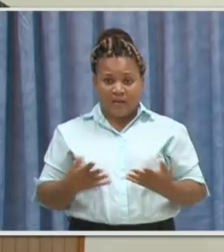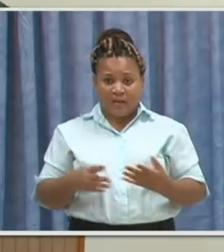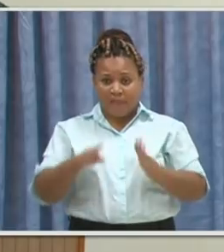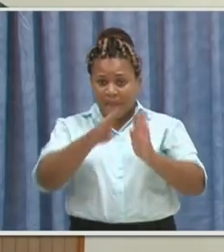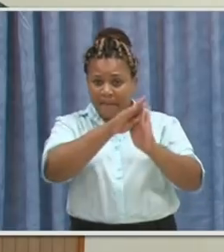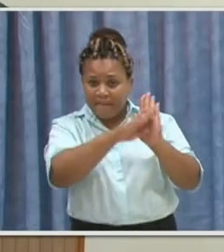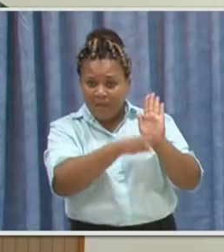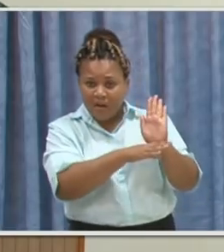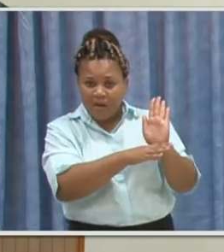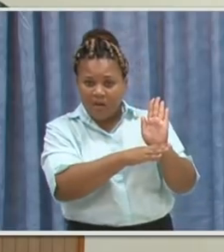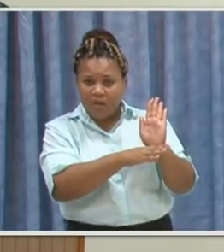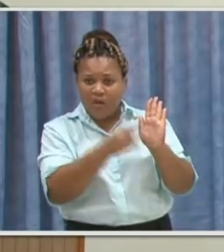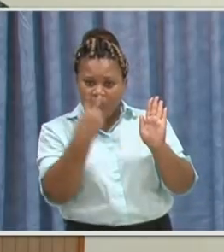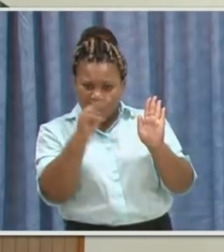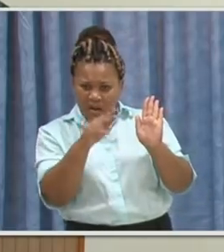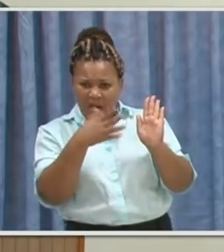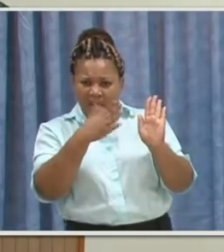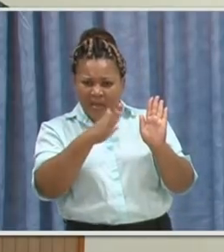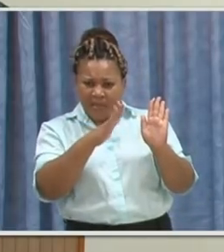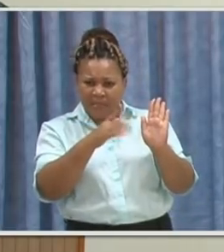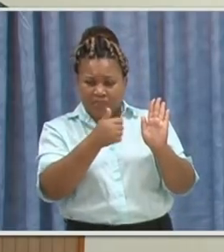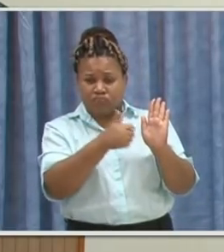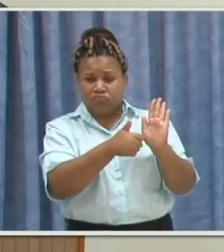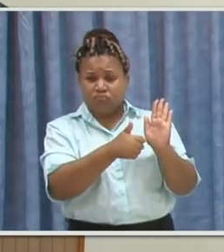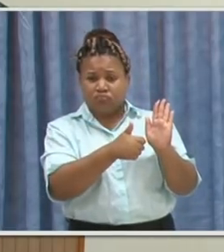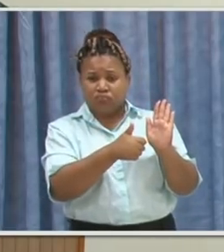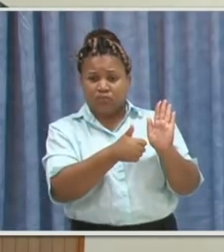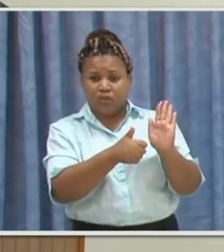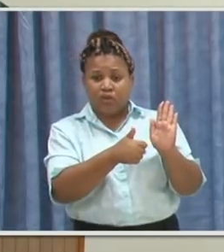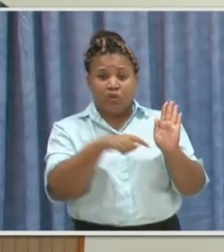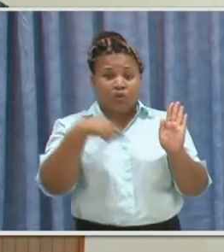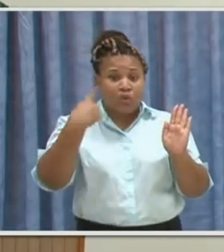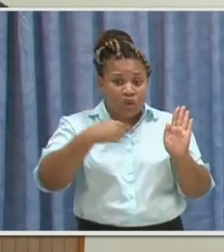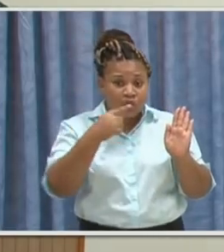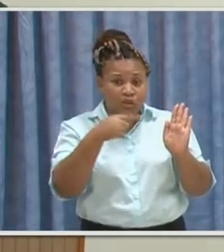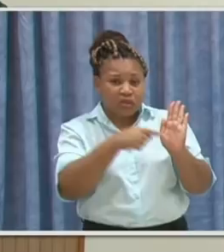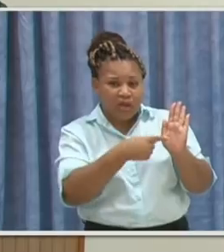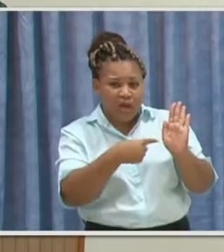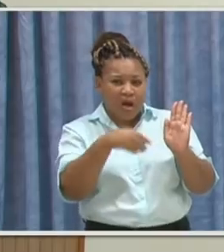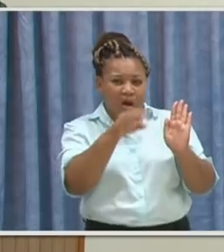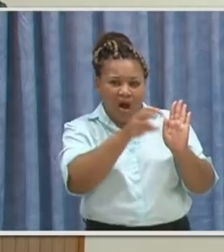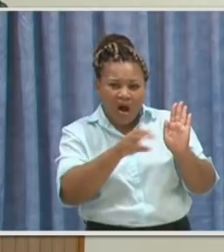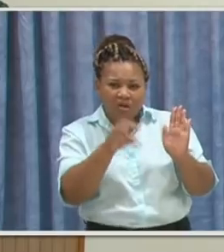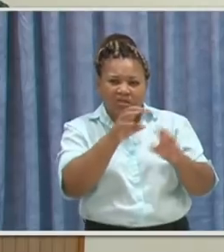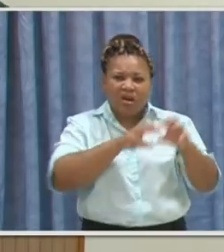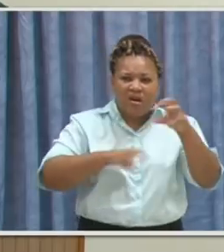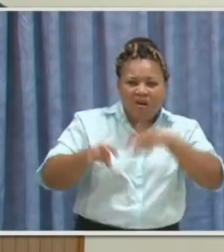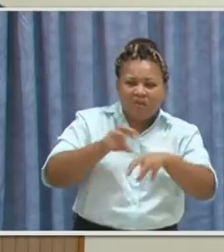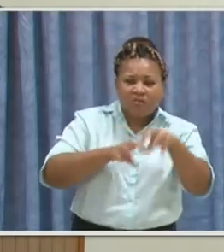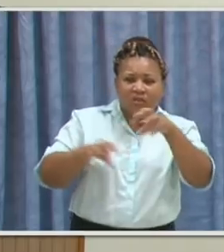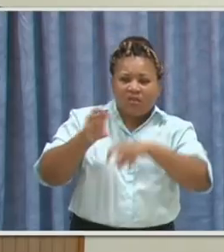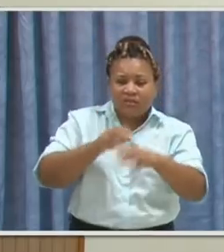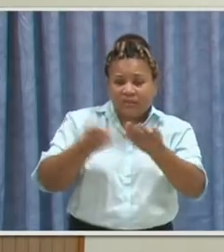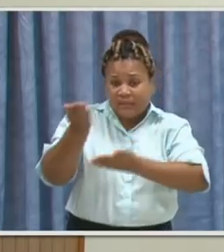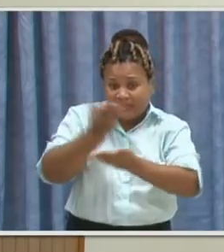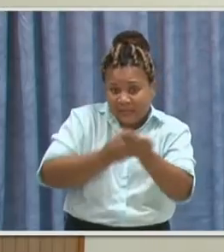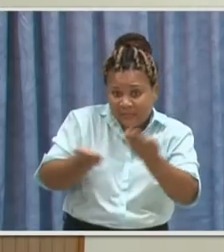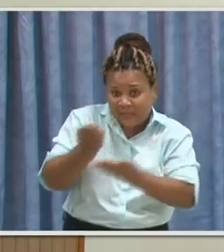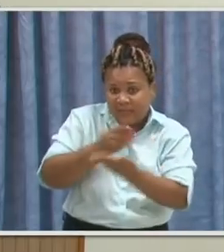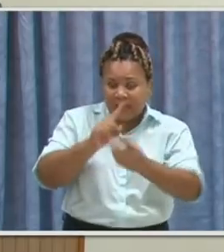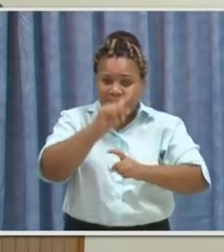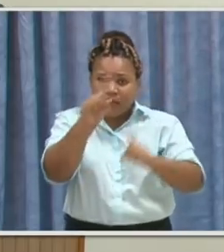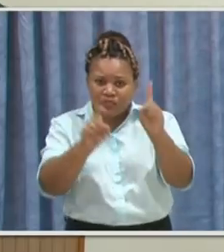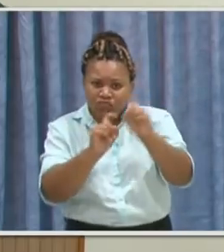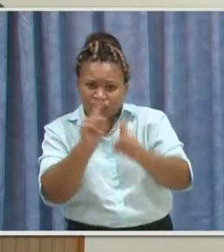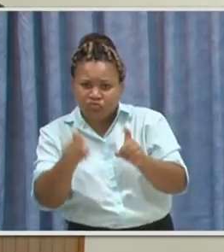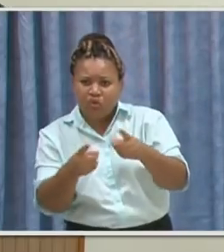si un cas est venu, comme un cluster est venu, nous respecter nous, gagne at least 500 cases, et